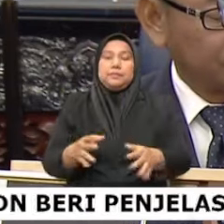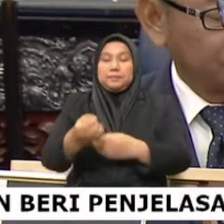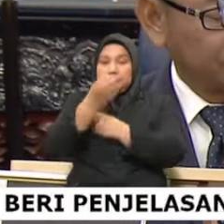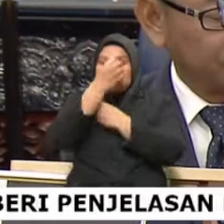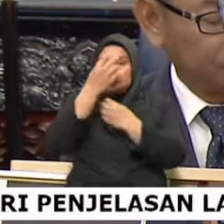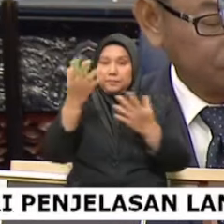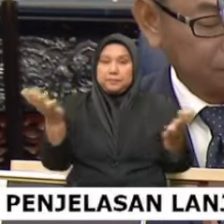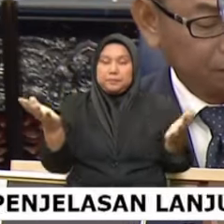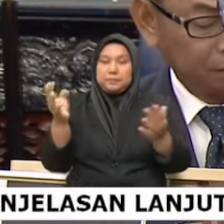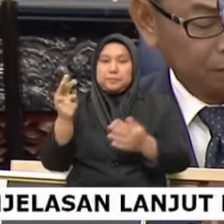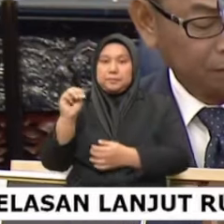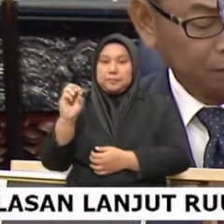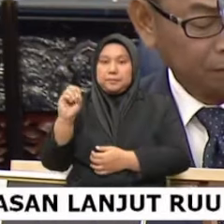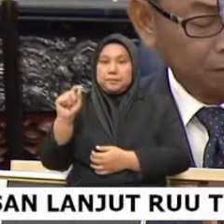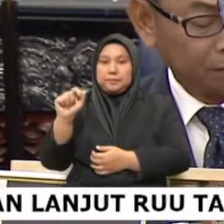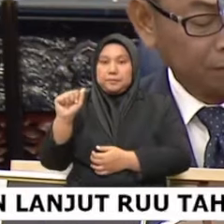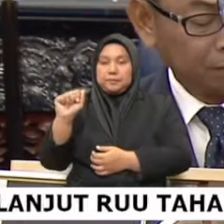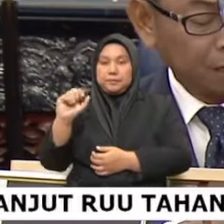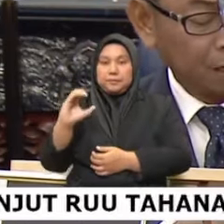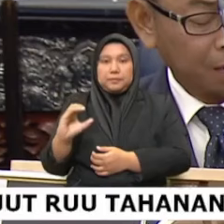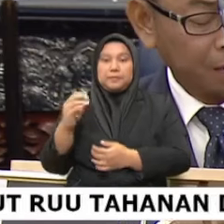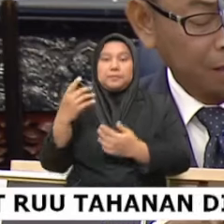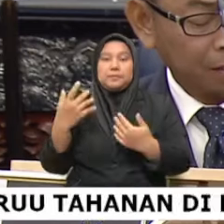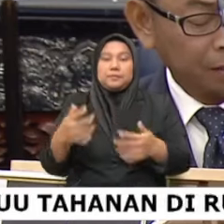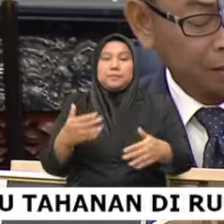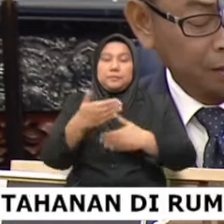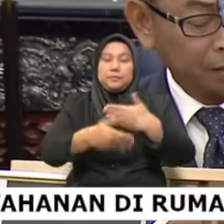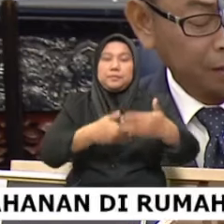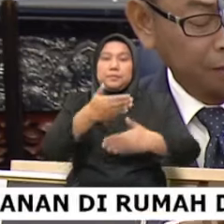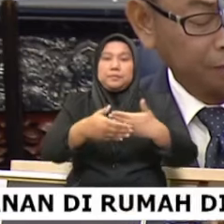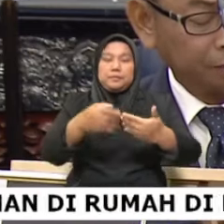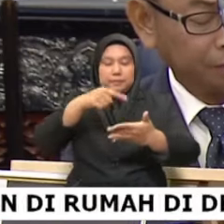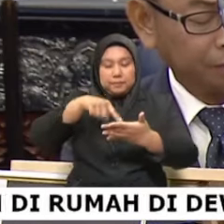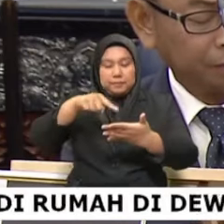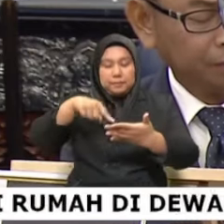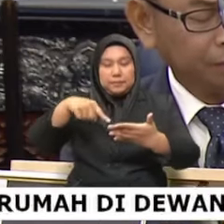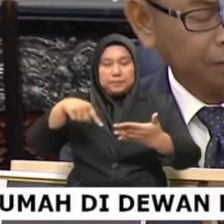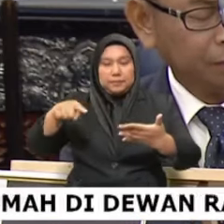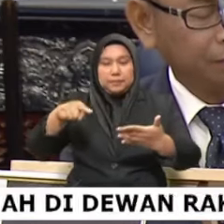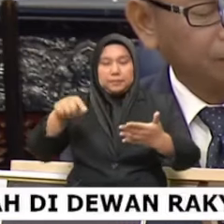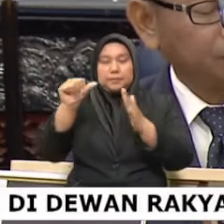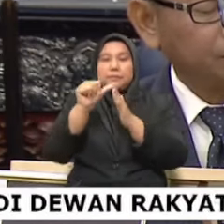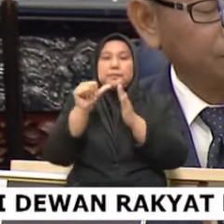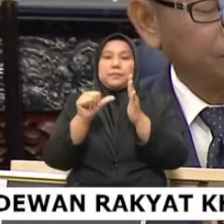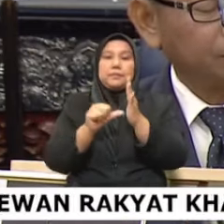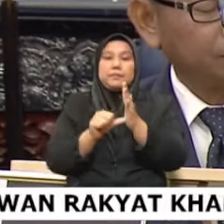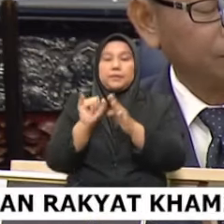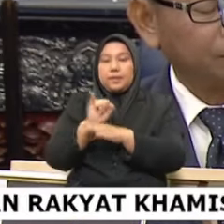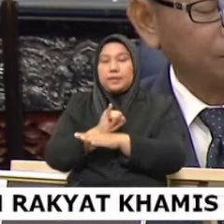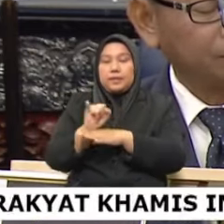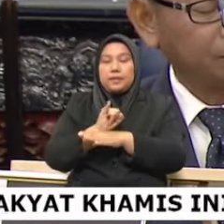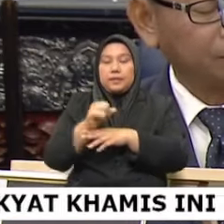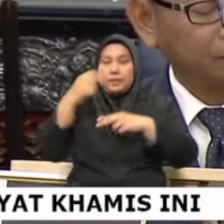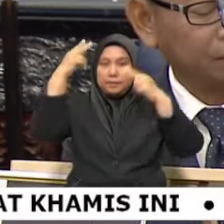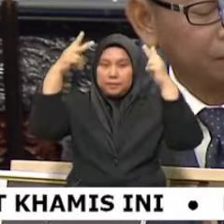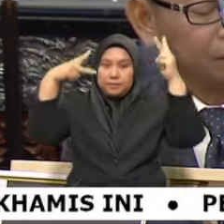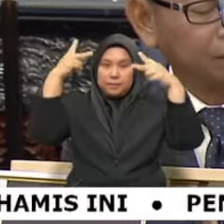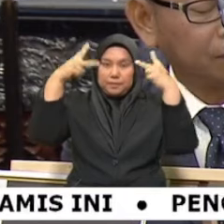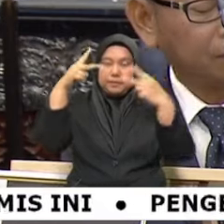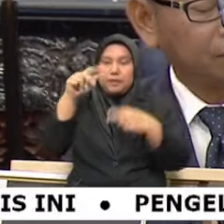berhormat, MOTEC sememangnya dalam proses menyemak semula Akta Industri Pelancongan